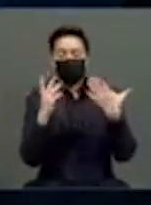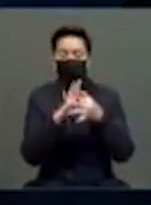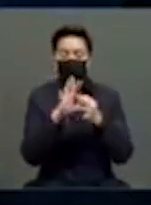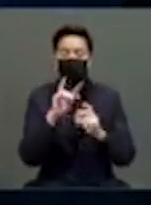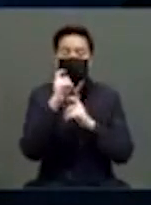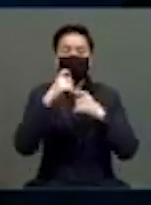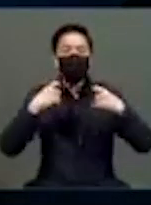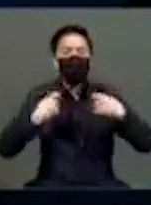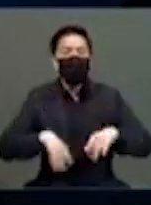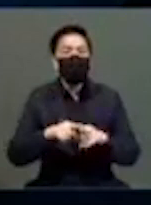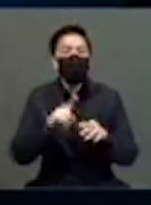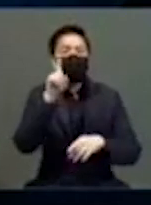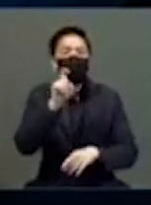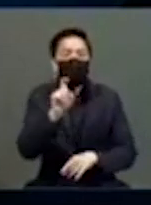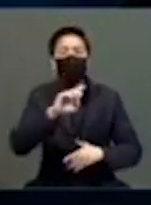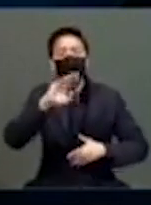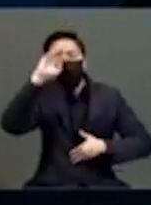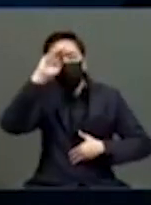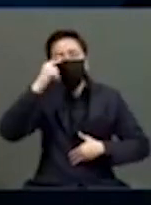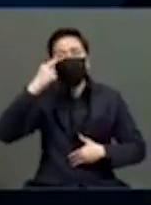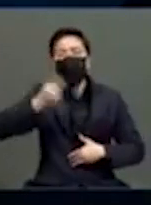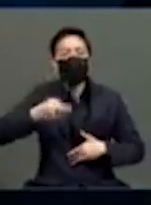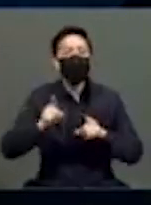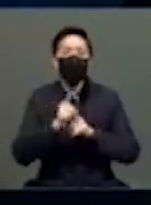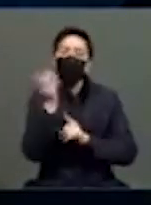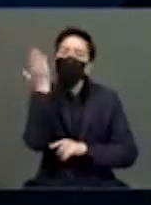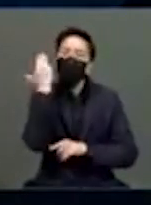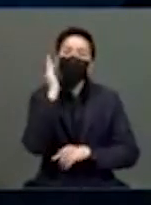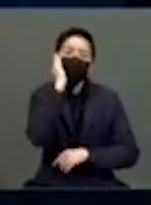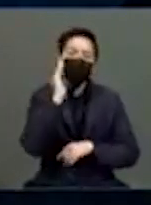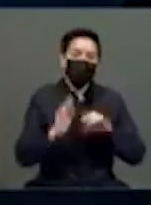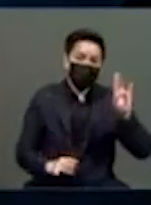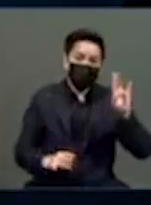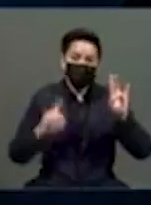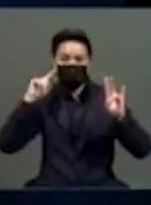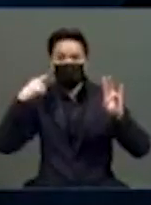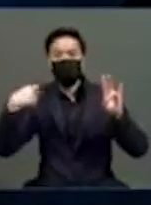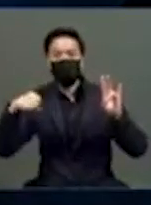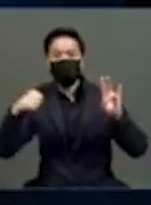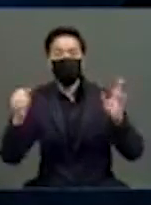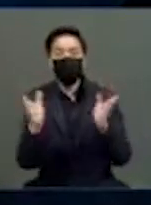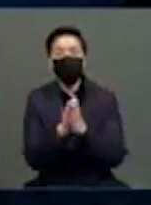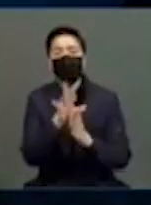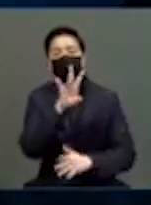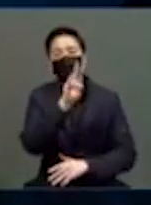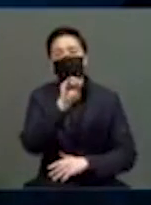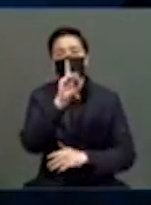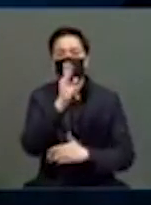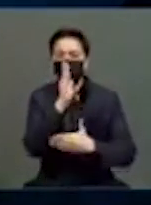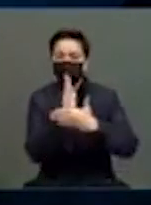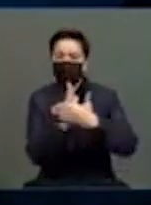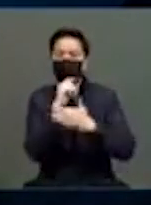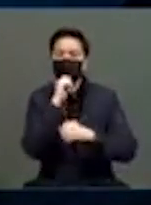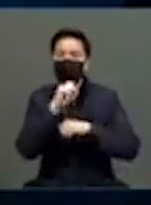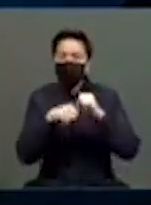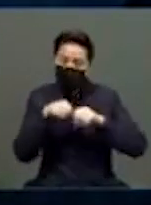เสี่ยงแล้วก็เริ่มของโรคประจำตัวอย่างคล้ายๆเดิมนะครับชาย 7หญิงสิบกับค่ากลางอยู่ที่ 71ปีก็ยังเป็น